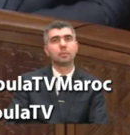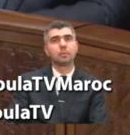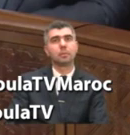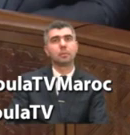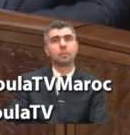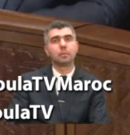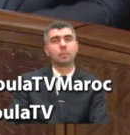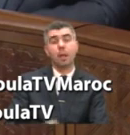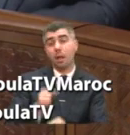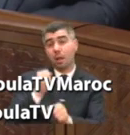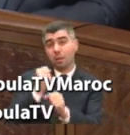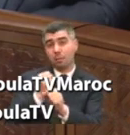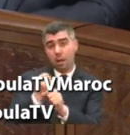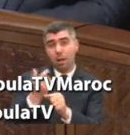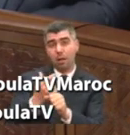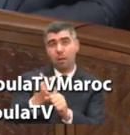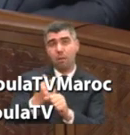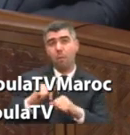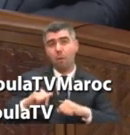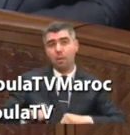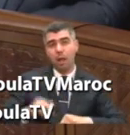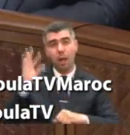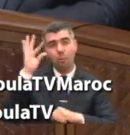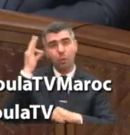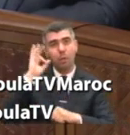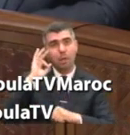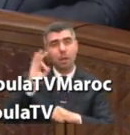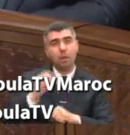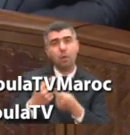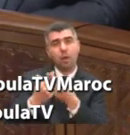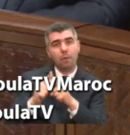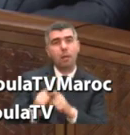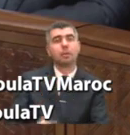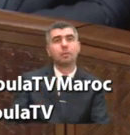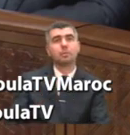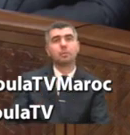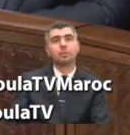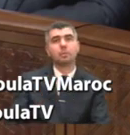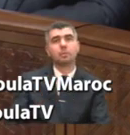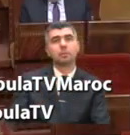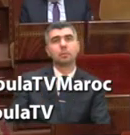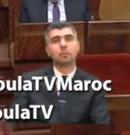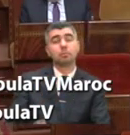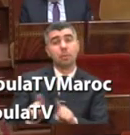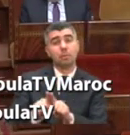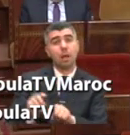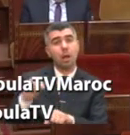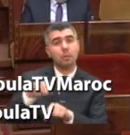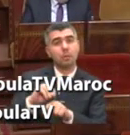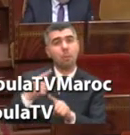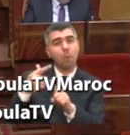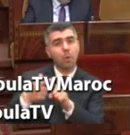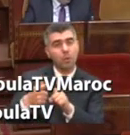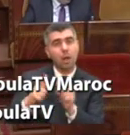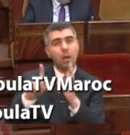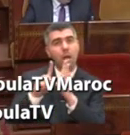اللي دارت القطاع حسب الاختصاصات ديال الوزارة وكذلك حسب القوانين الجاري